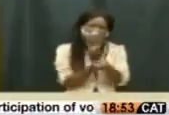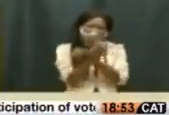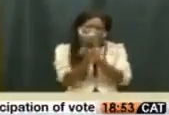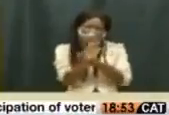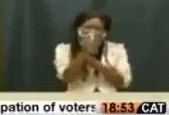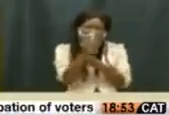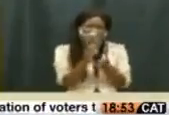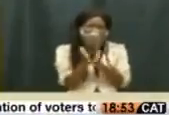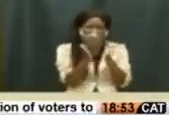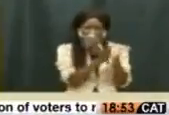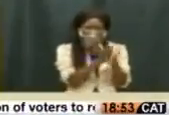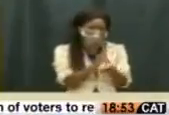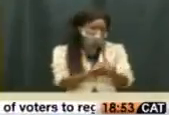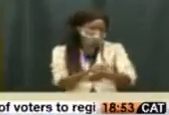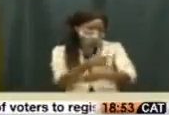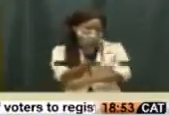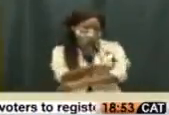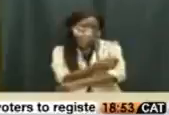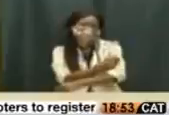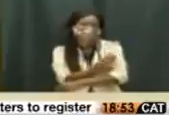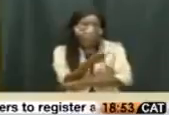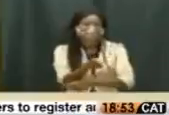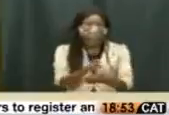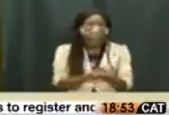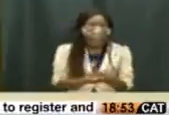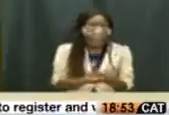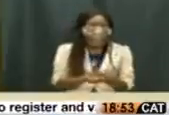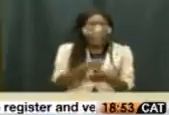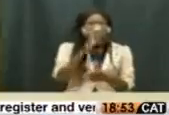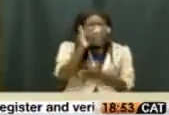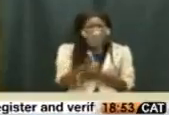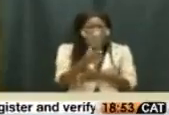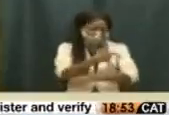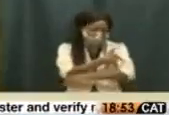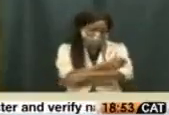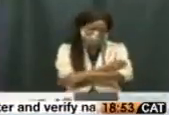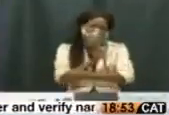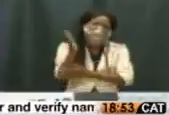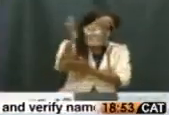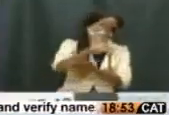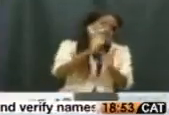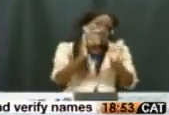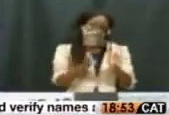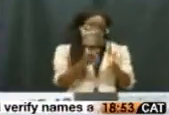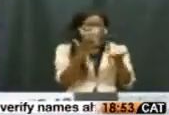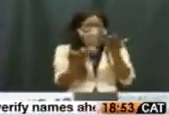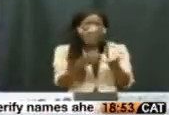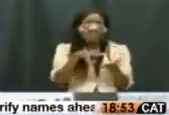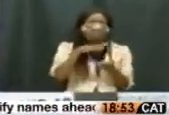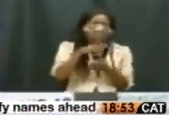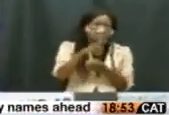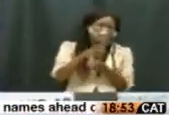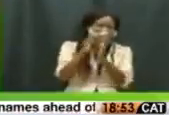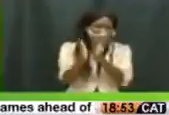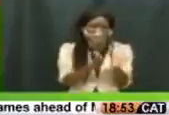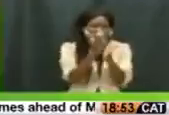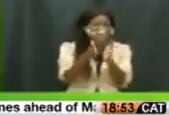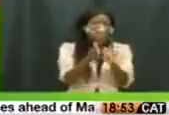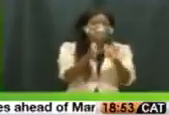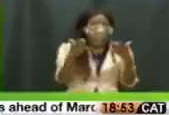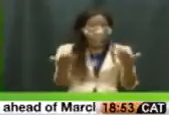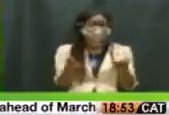nkhani yakatemera tango tsimikizana kuti katemera akubwera di ndipo akabwera dongosa lake likhala motani.